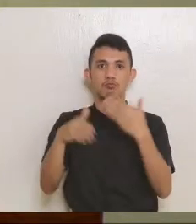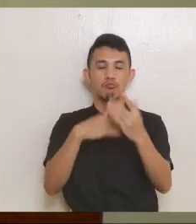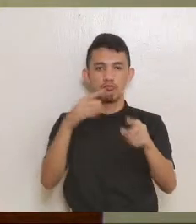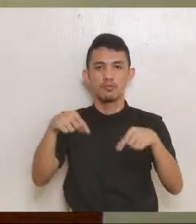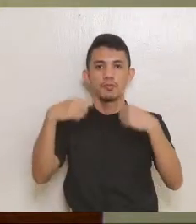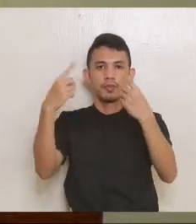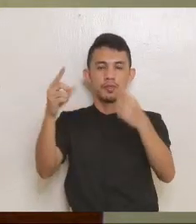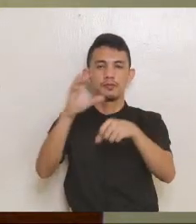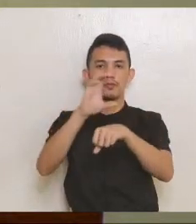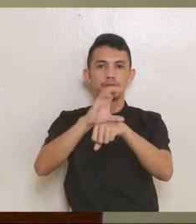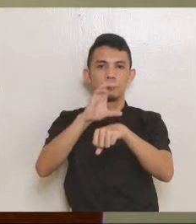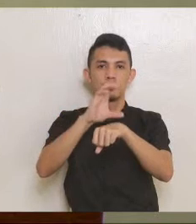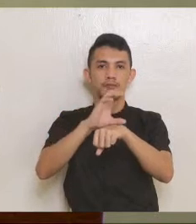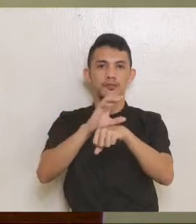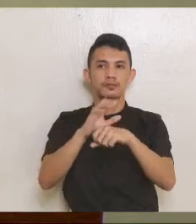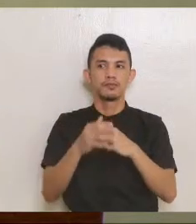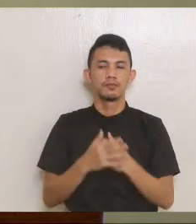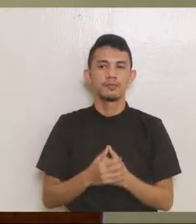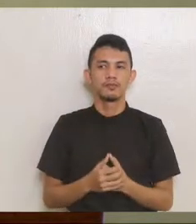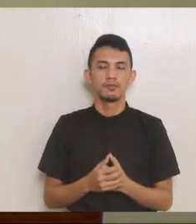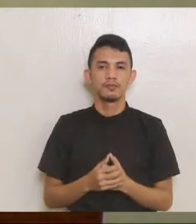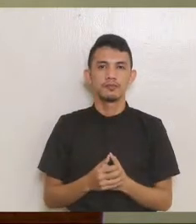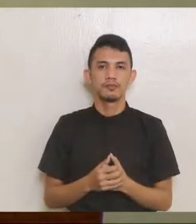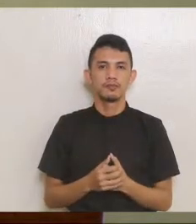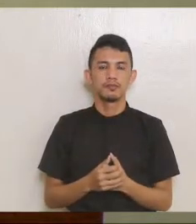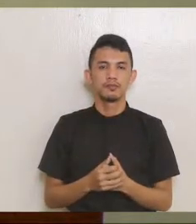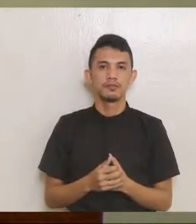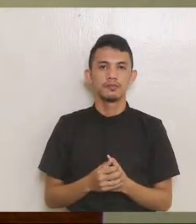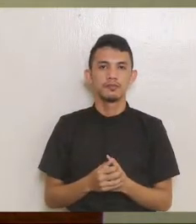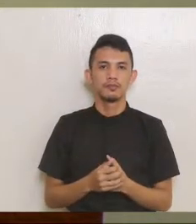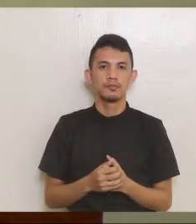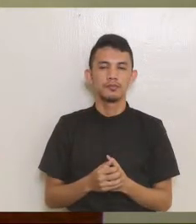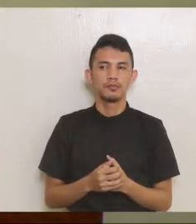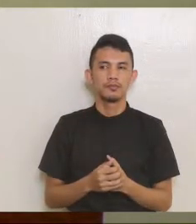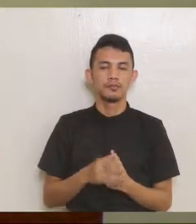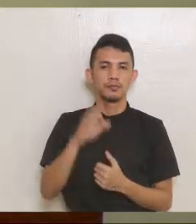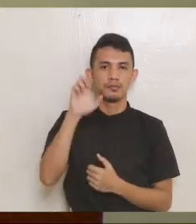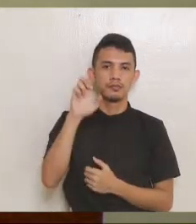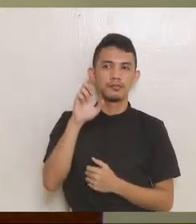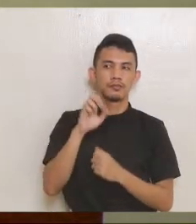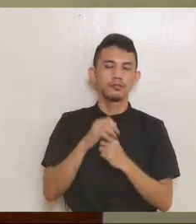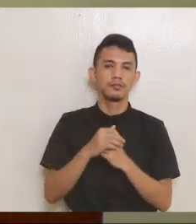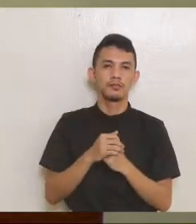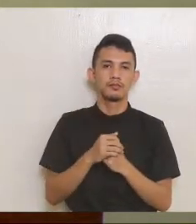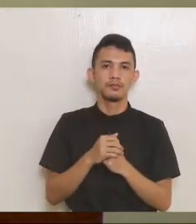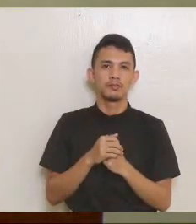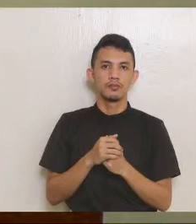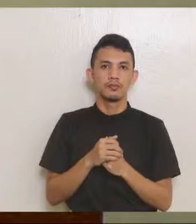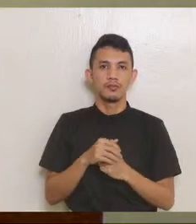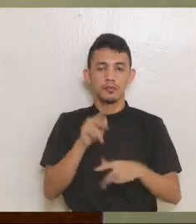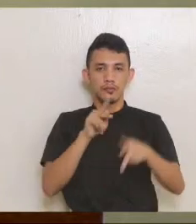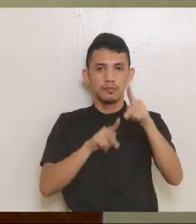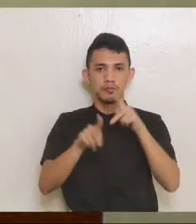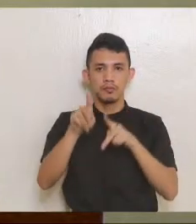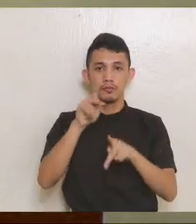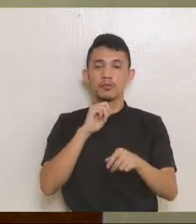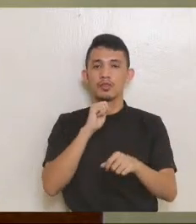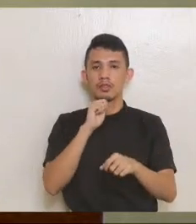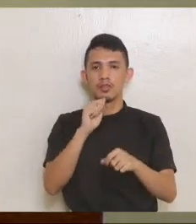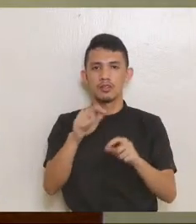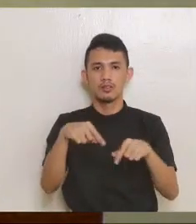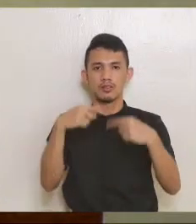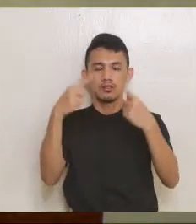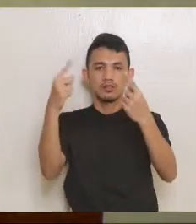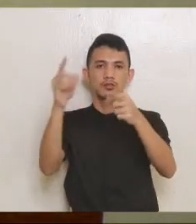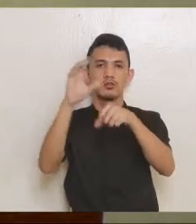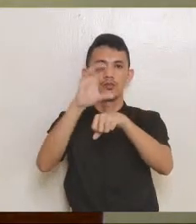Unsa gid ang irihis? Ang mga tawo nga dili manimba. O kaha,